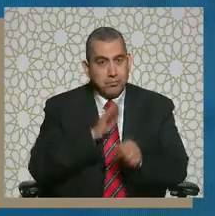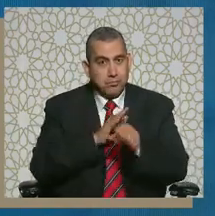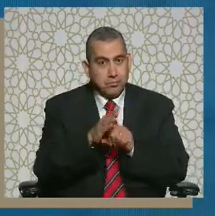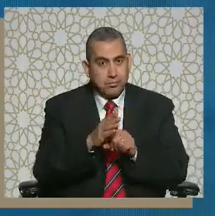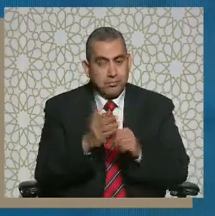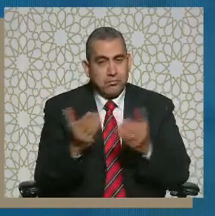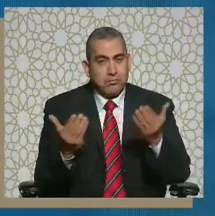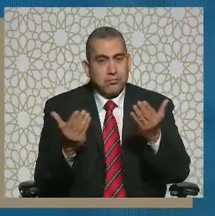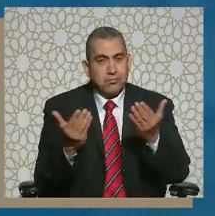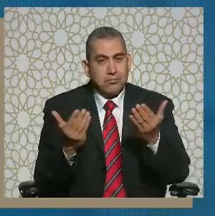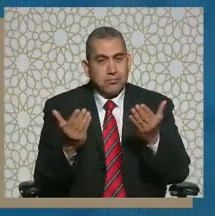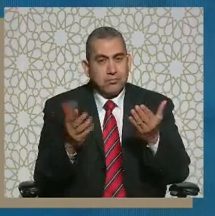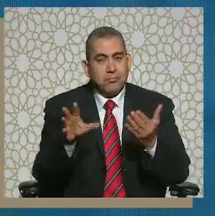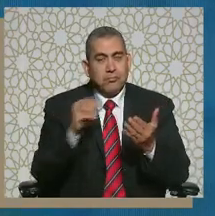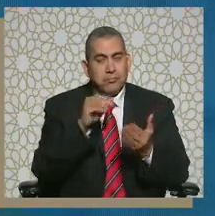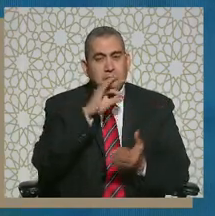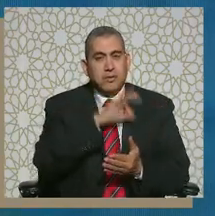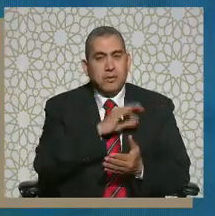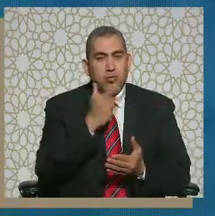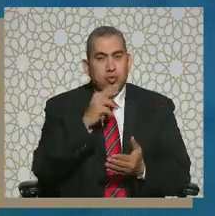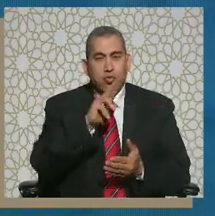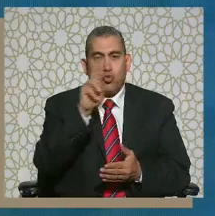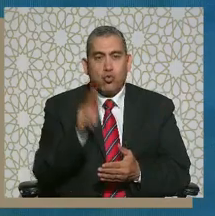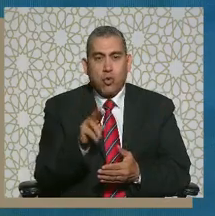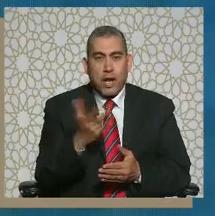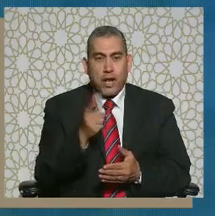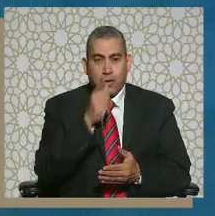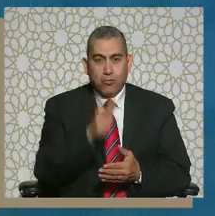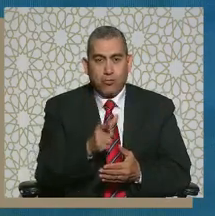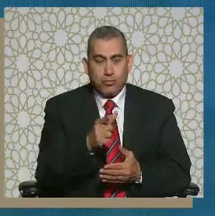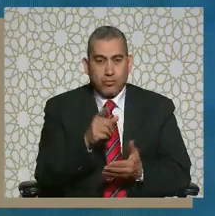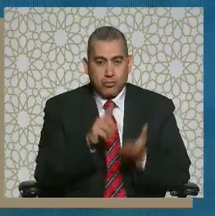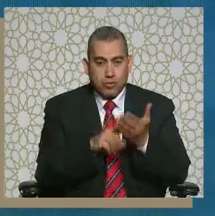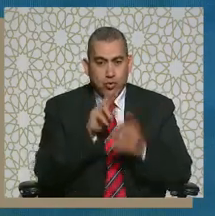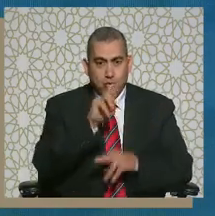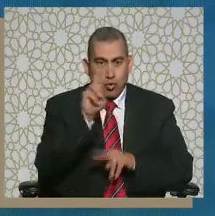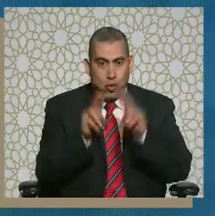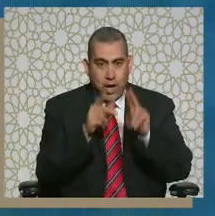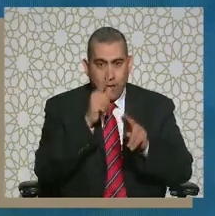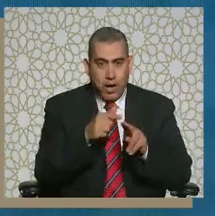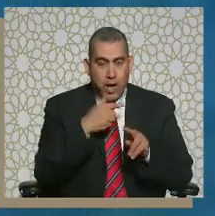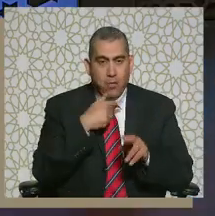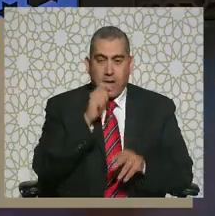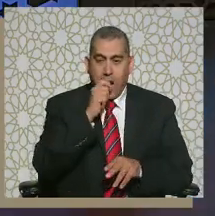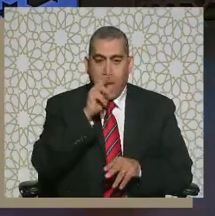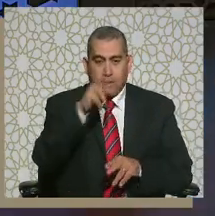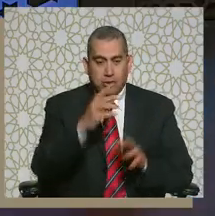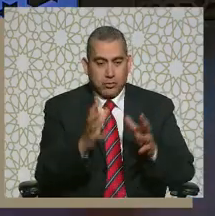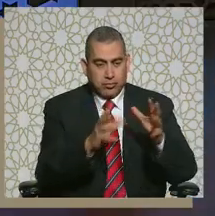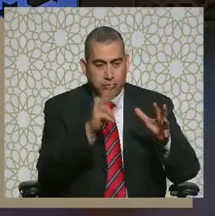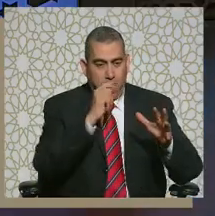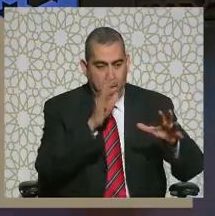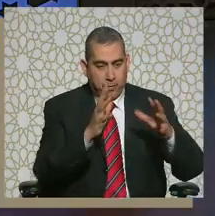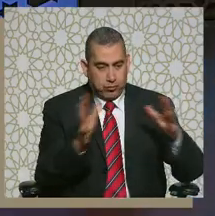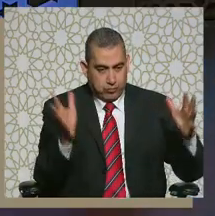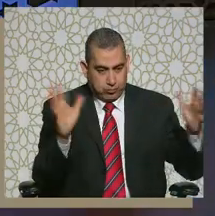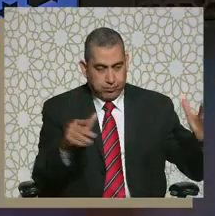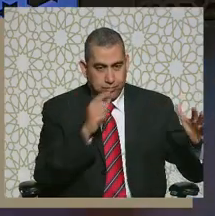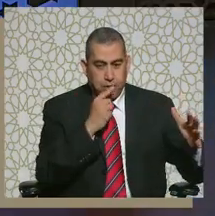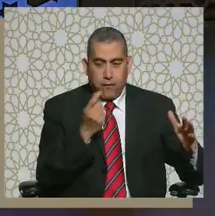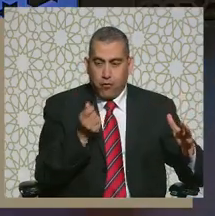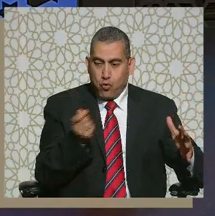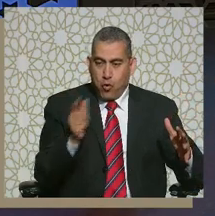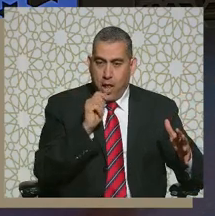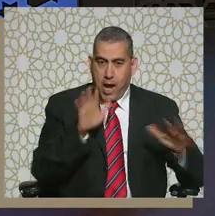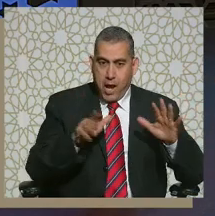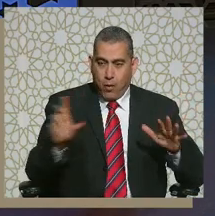بمين هي المساله السؤال دوت مش هيبقى السؤال ان انا لو جبت لحمه بعدد